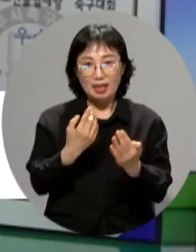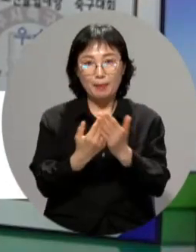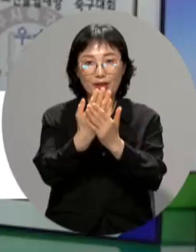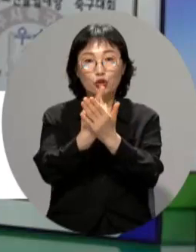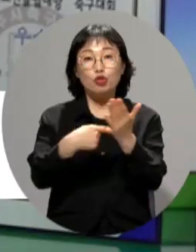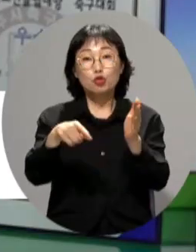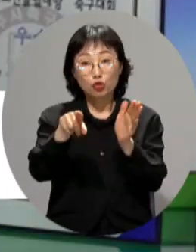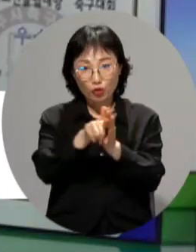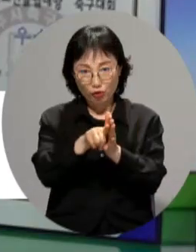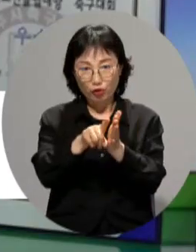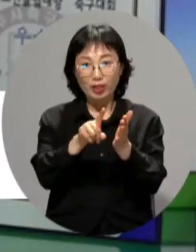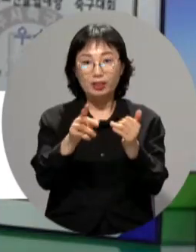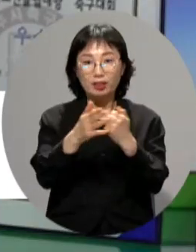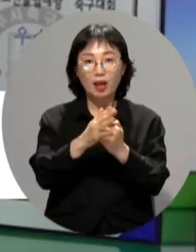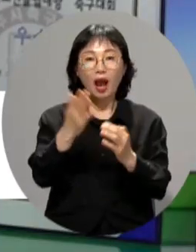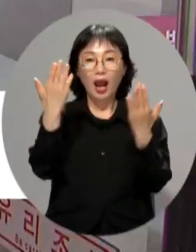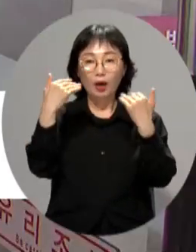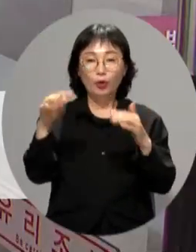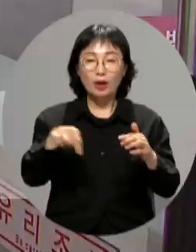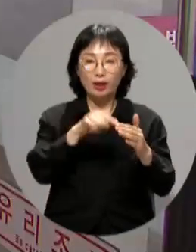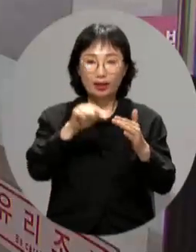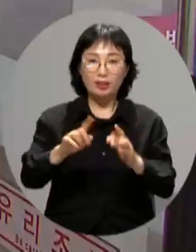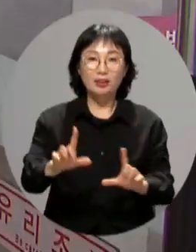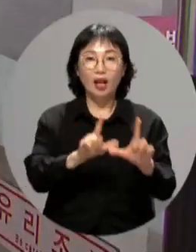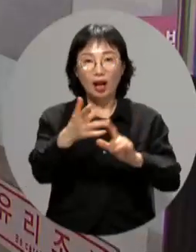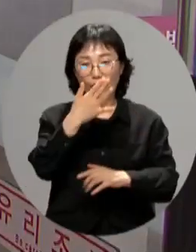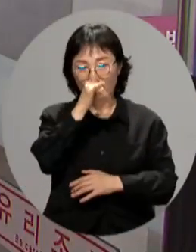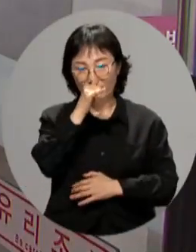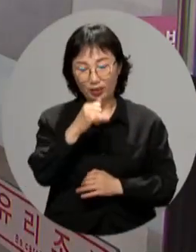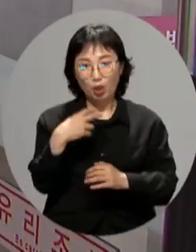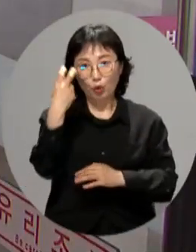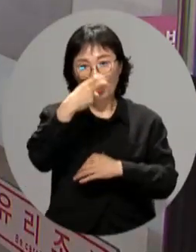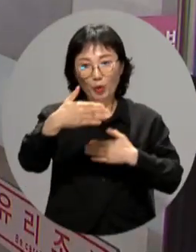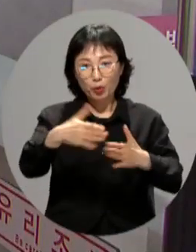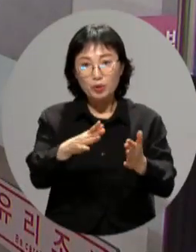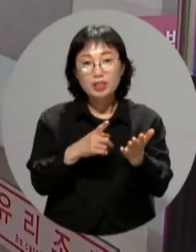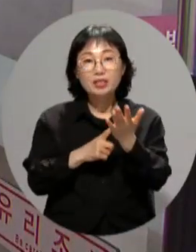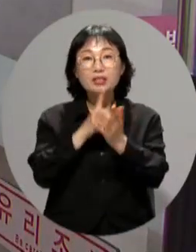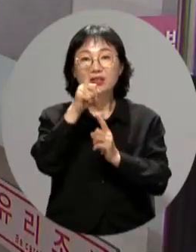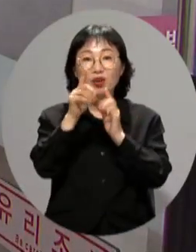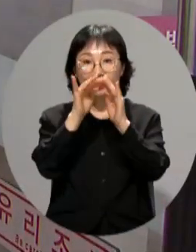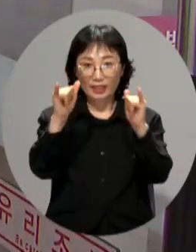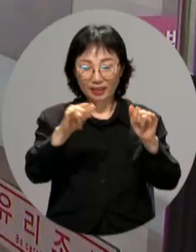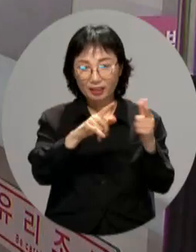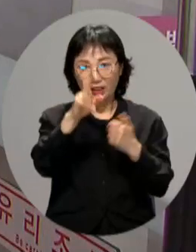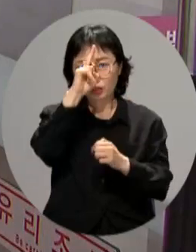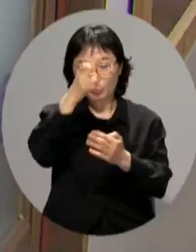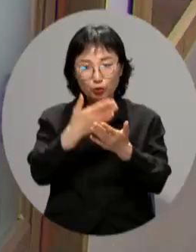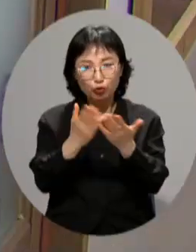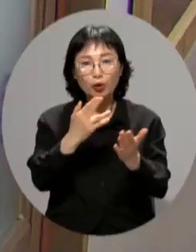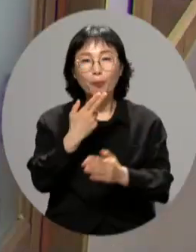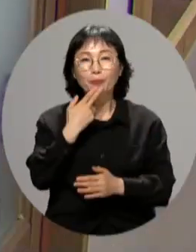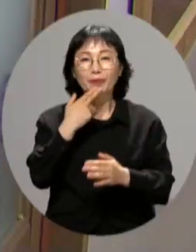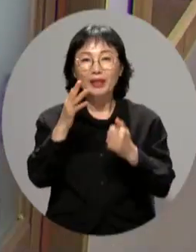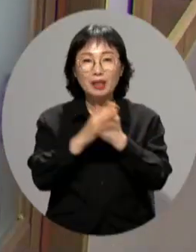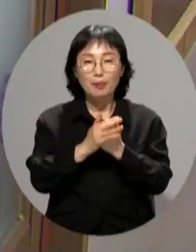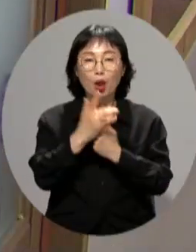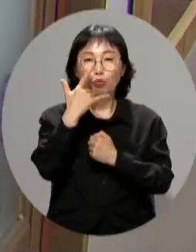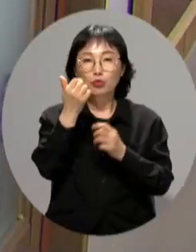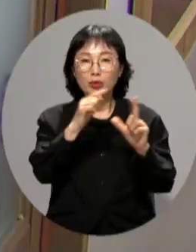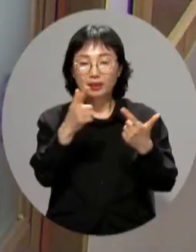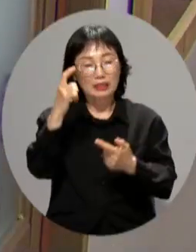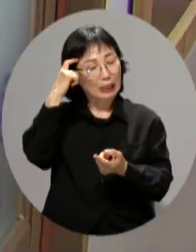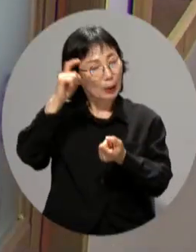안전하게 학교에서 생활할 수 있을 겁니다. 돌봄 교실 신청 학생들에게 점심 급식이 제공되지 않아 학부모들의